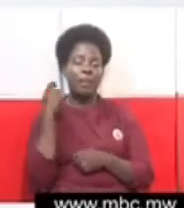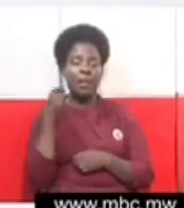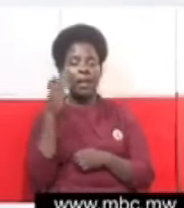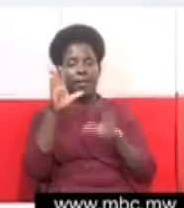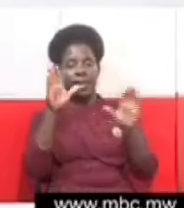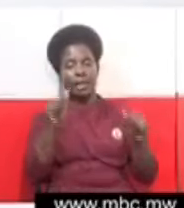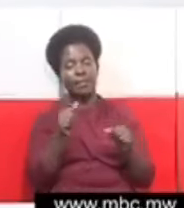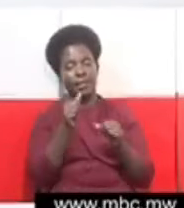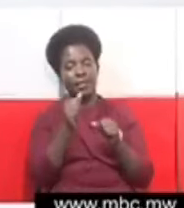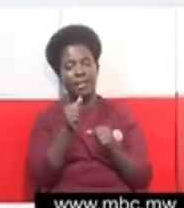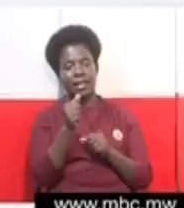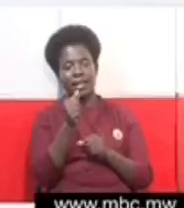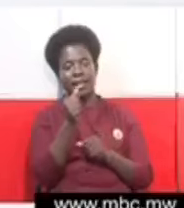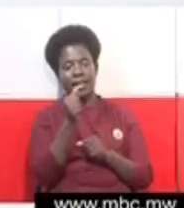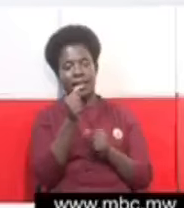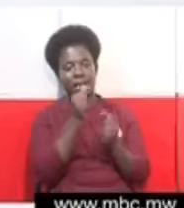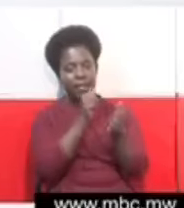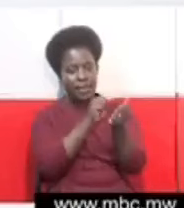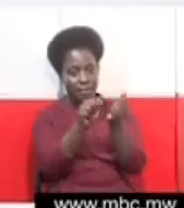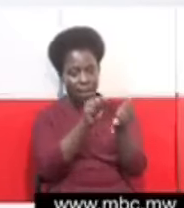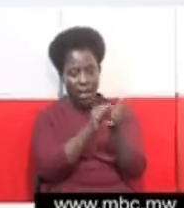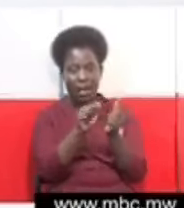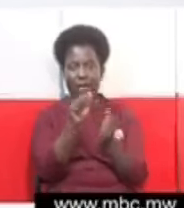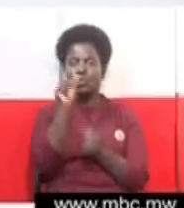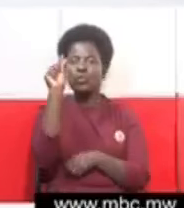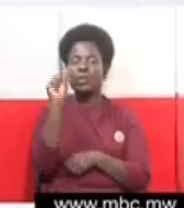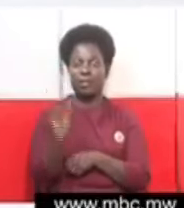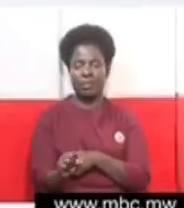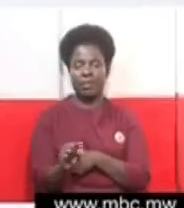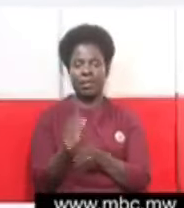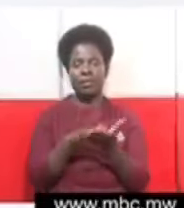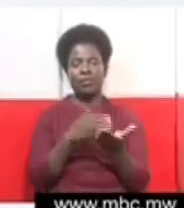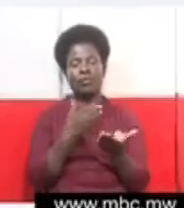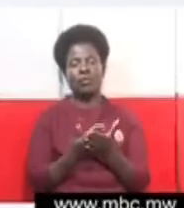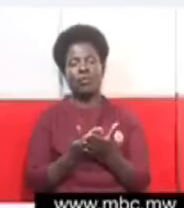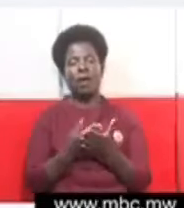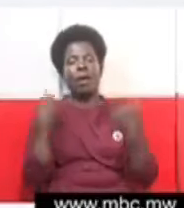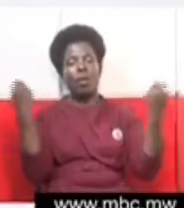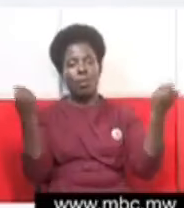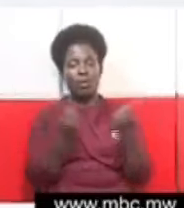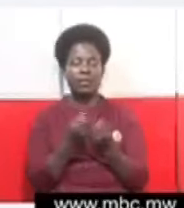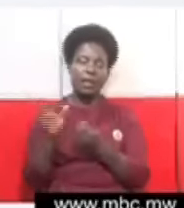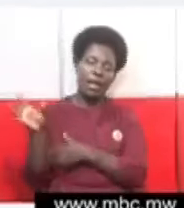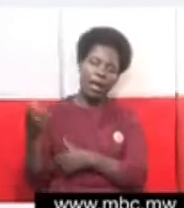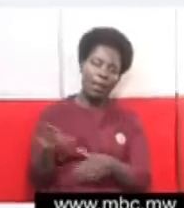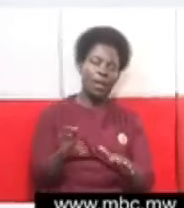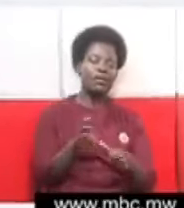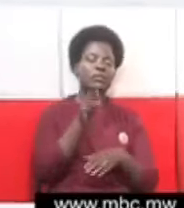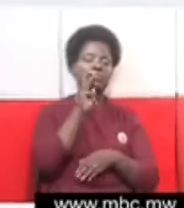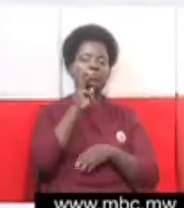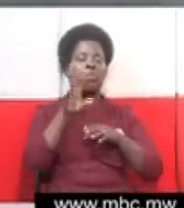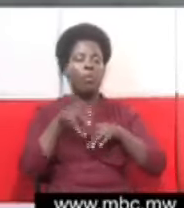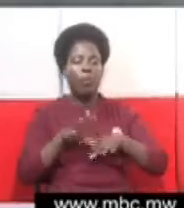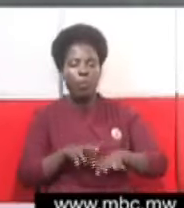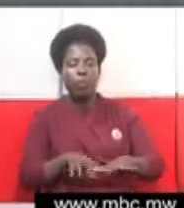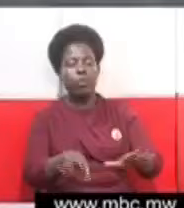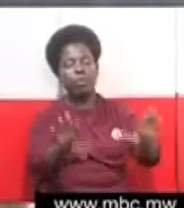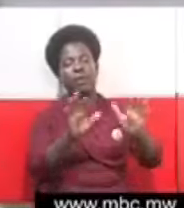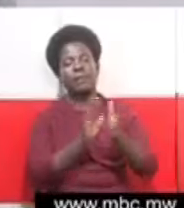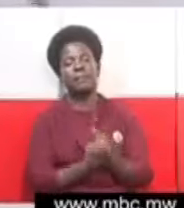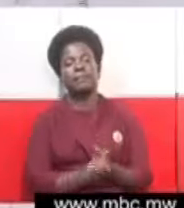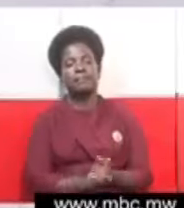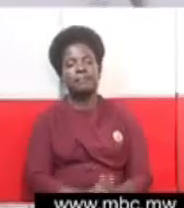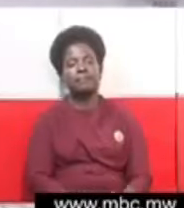chomwe dziko lino limadalira kamba kang'amba komanso kusefukira kwa madzi komwe kunachitika chifukwa cha namondwe Freddy.